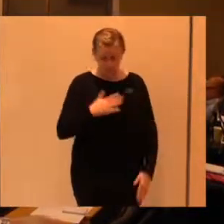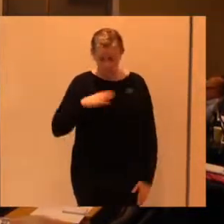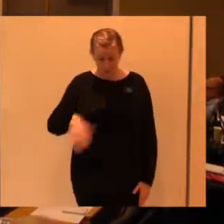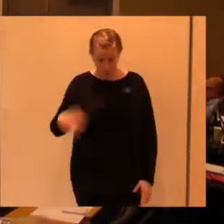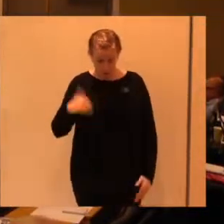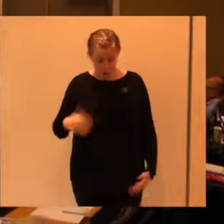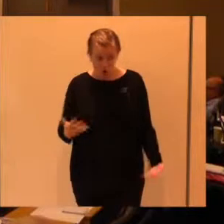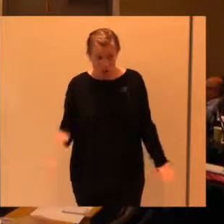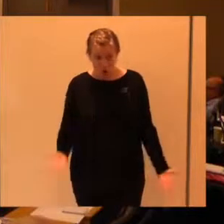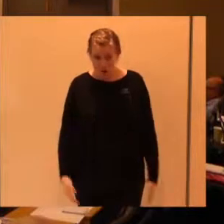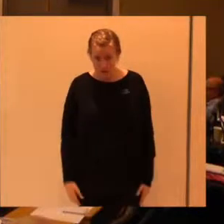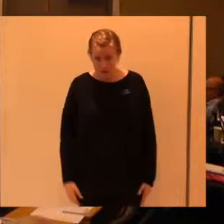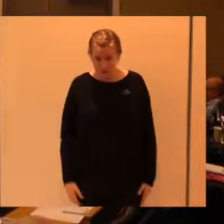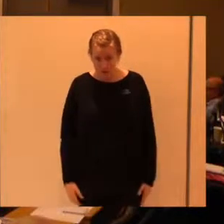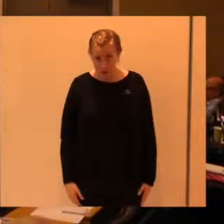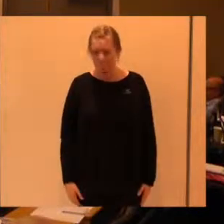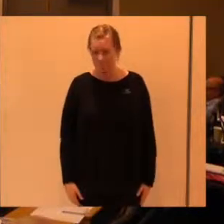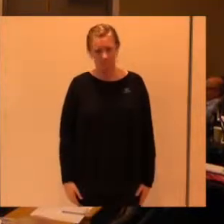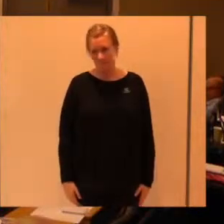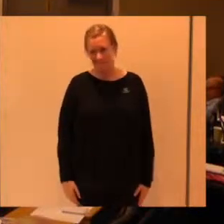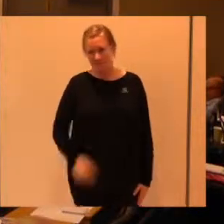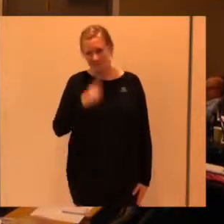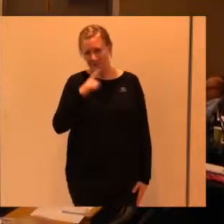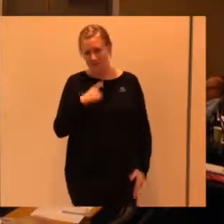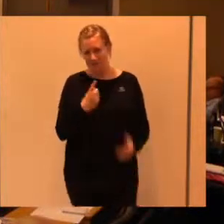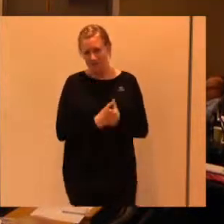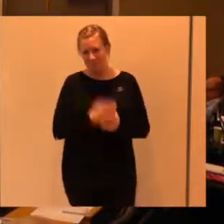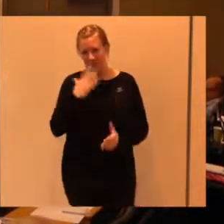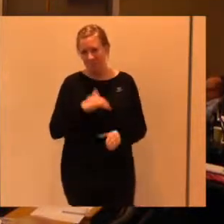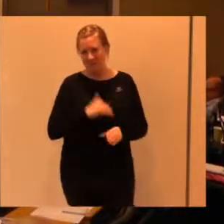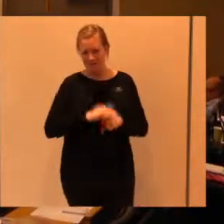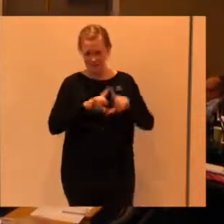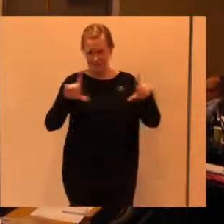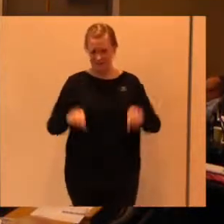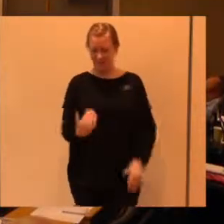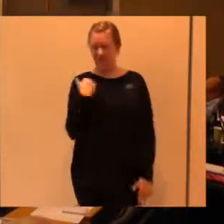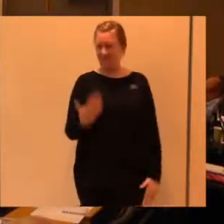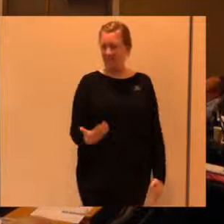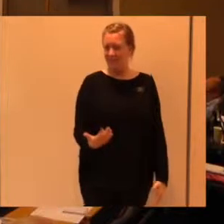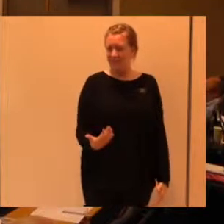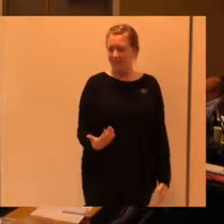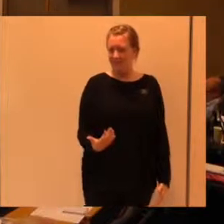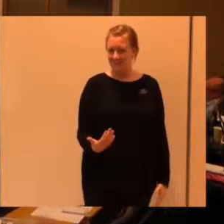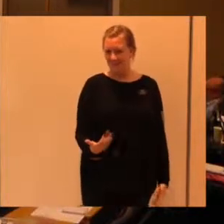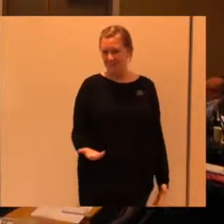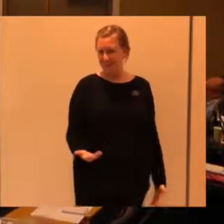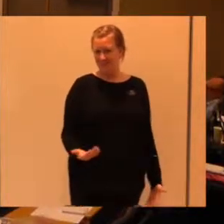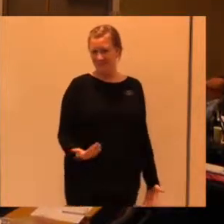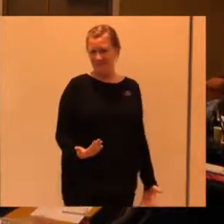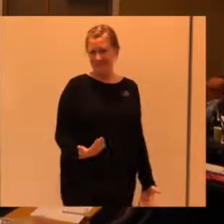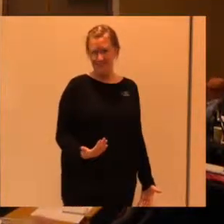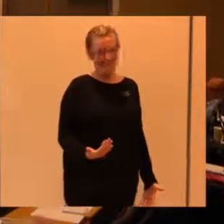För det är ett så obegripligt felmeddelande. Så det sjunker. Nivån sjunker direkt. Man ska göra någonting. Så fort någon bygger någonting. Här